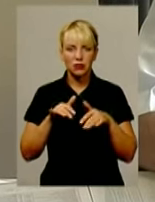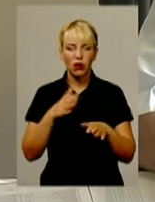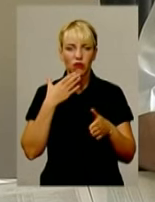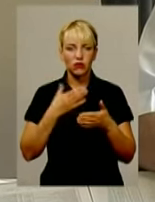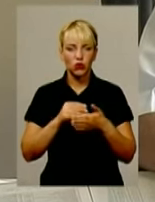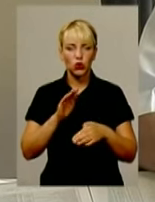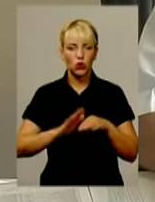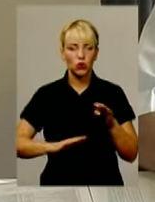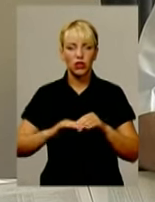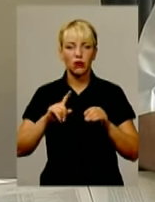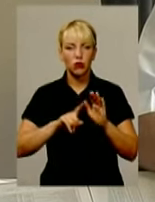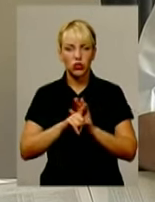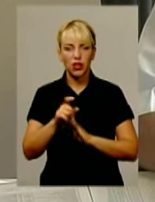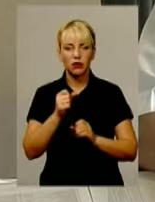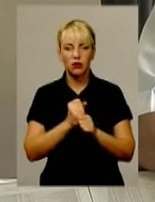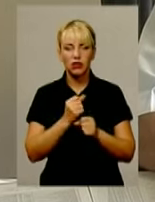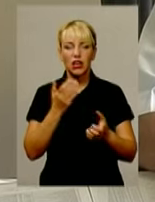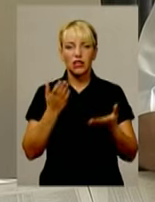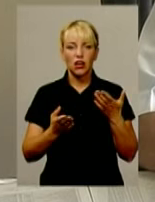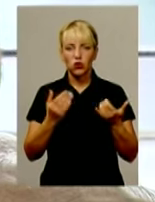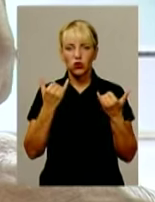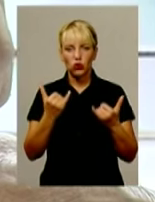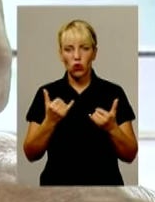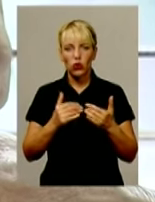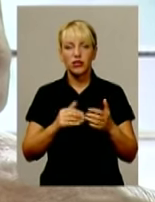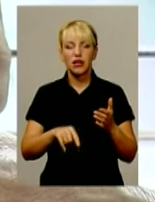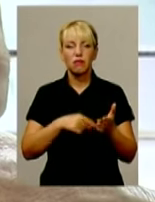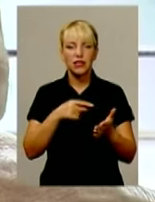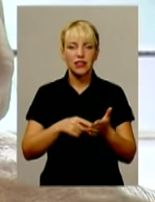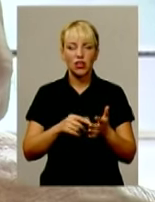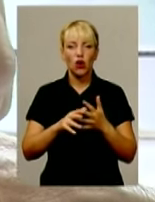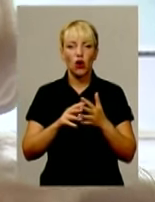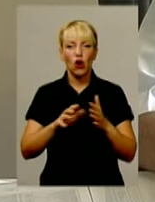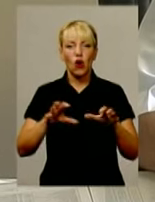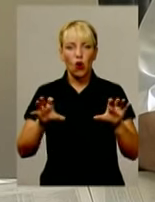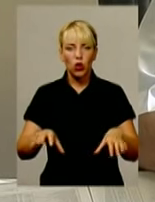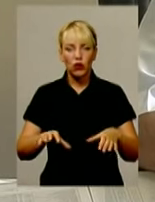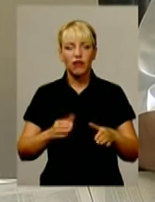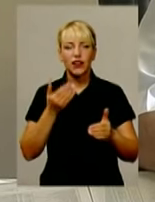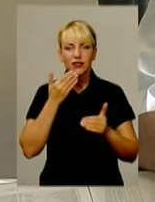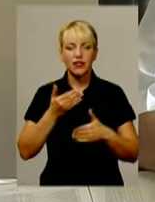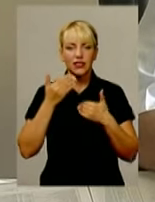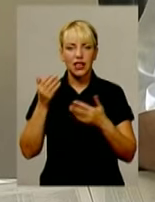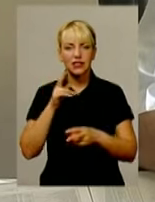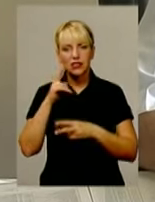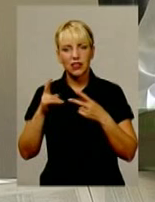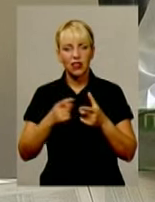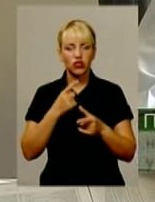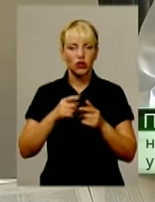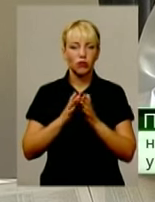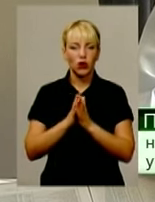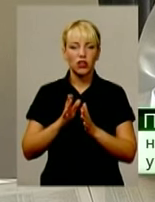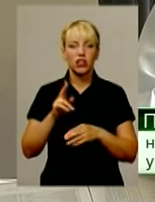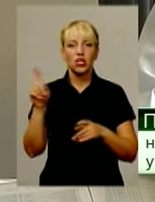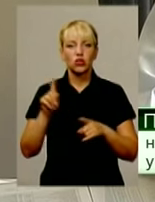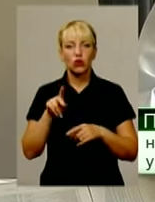Якщо сьогодні міський голова звертається зі скаргою там, чи з проханням там, і говорить, що по його місту, по його